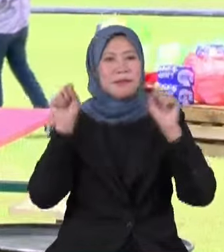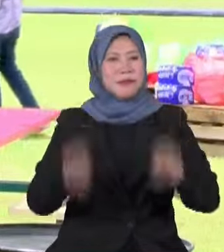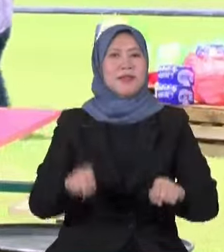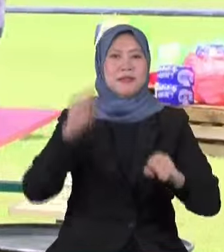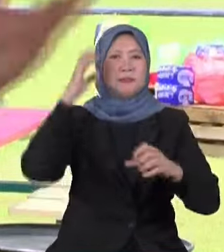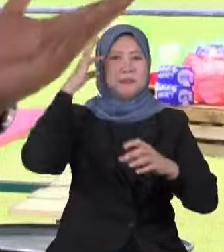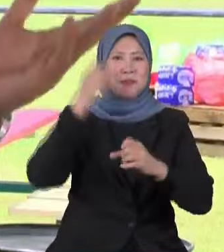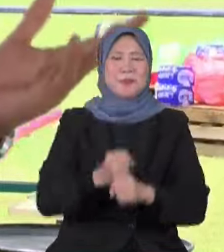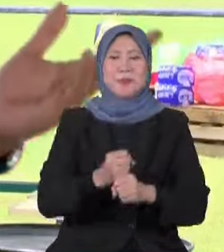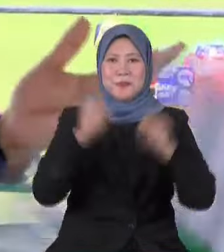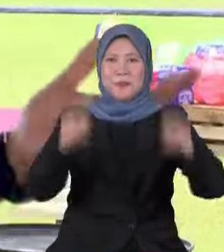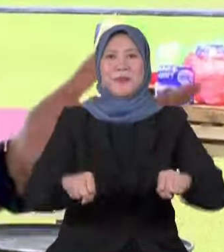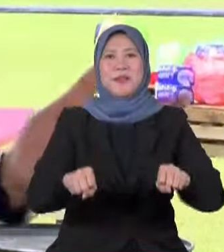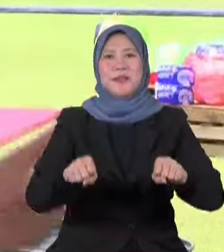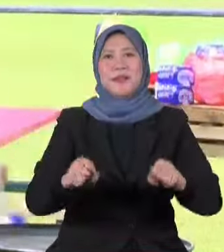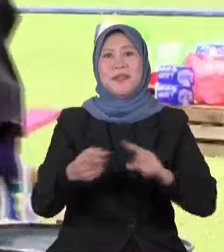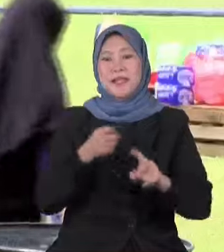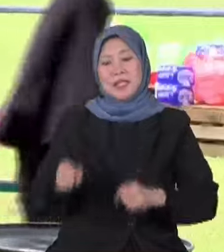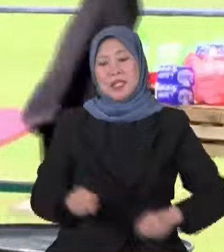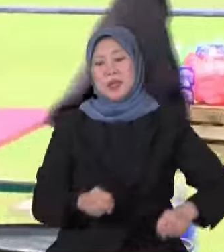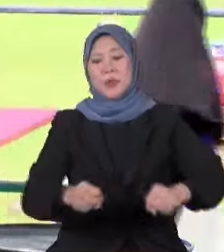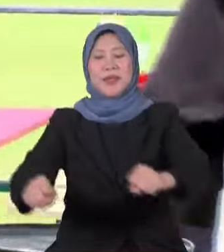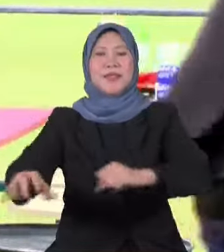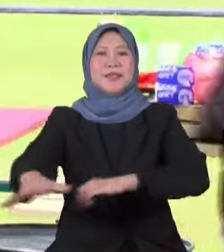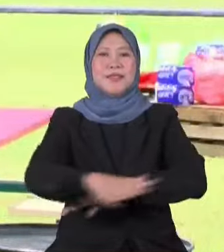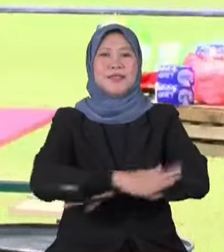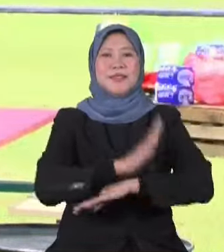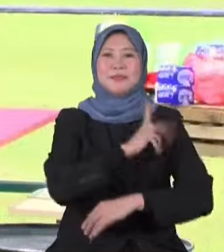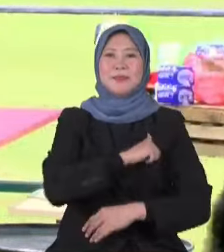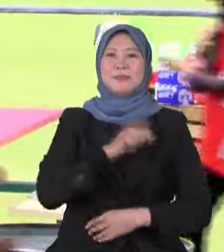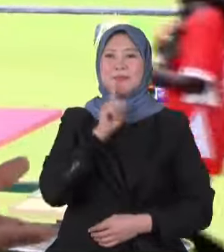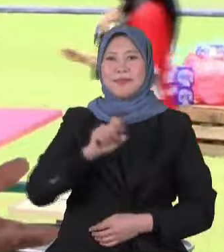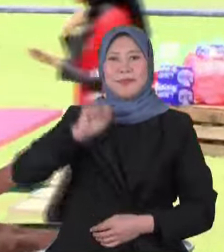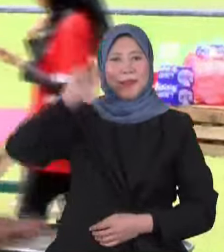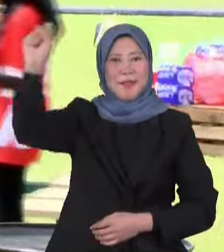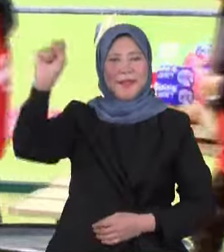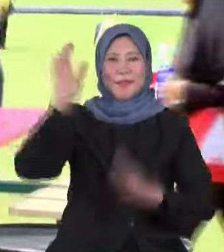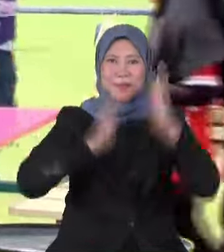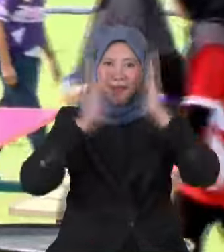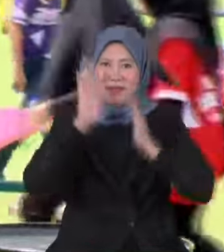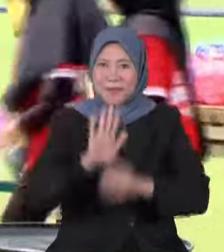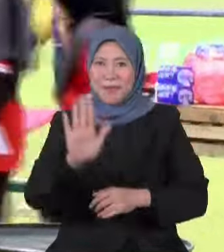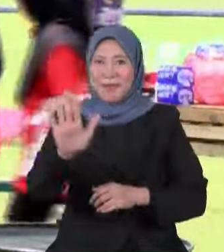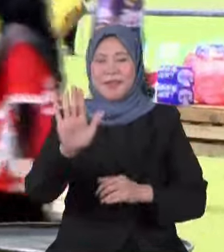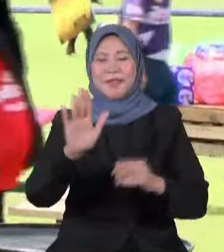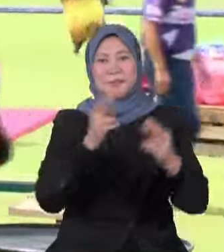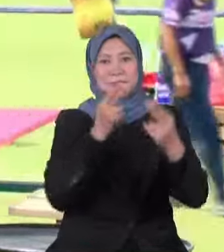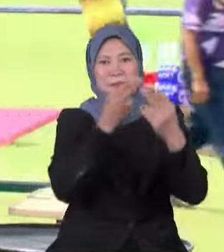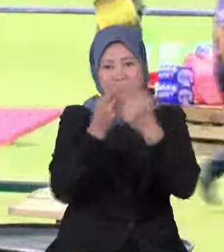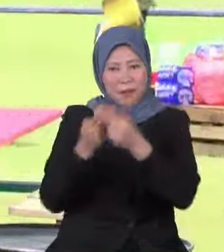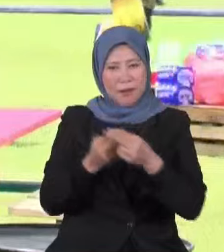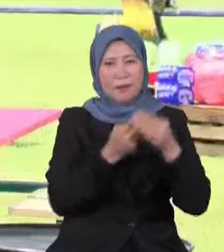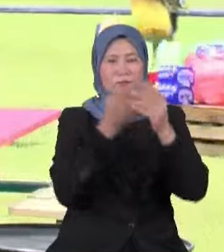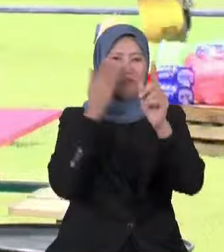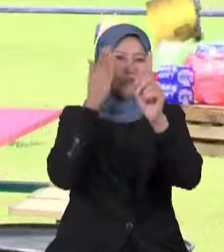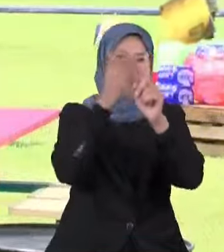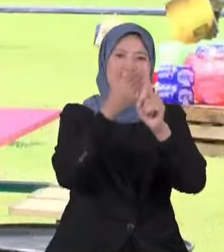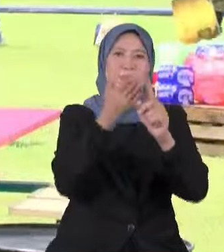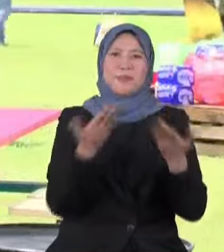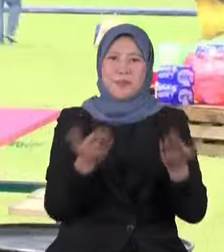#yakinboleh. Dari sungai ke segara, Palestin pasti merdeka. Malaysia Madani, tekad perpaduan, penuhi